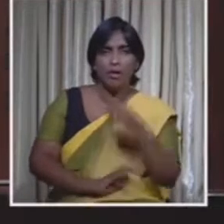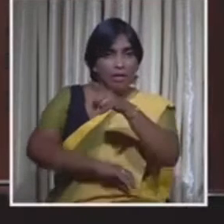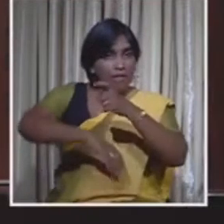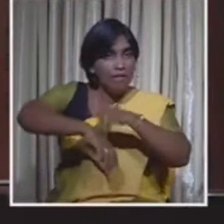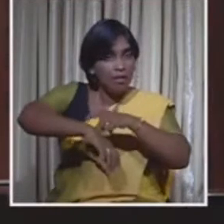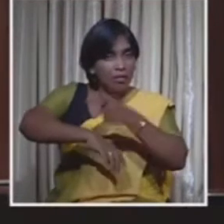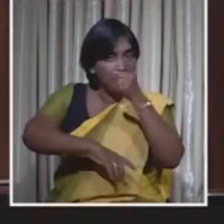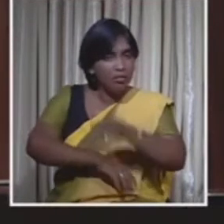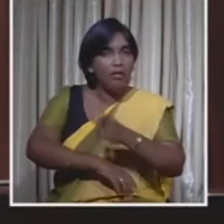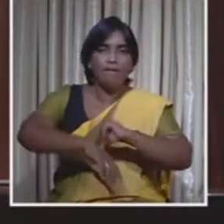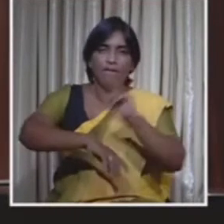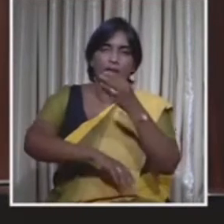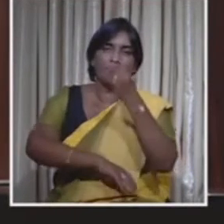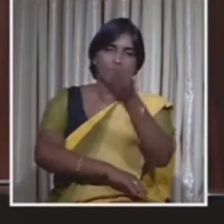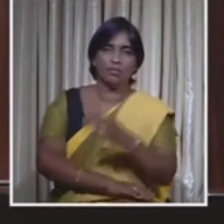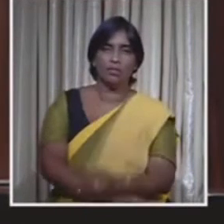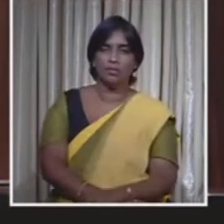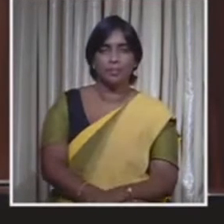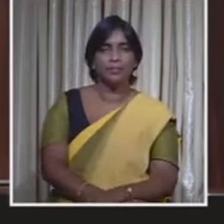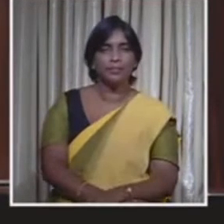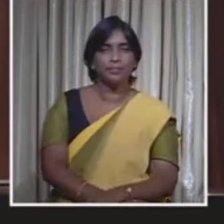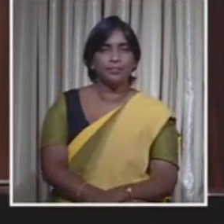ඔබතුමාගේ එකඟතාවයේ මත විනාඩියක් දෙන්න හරි